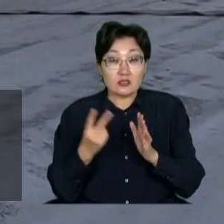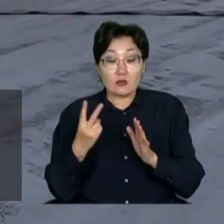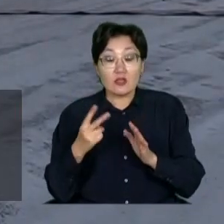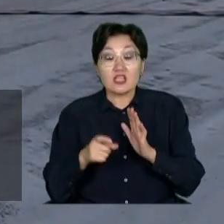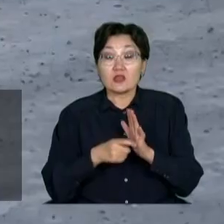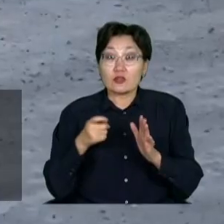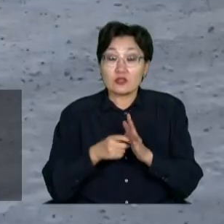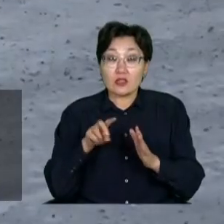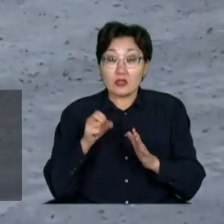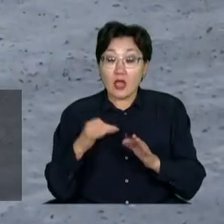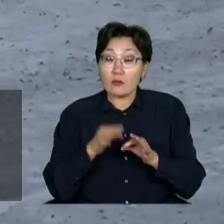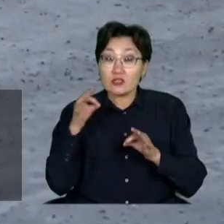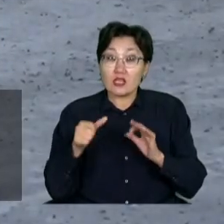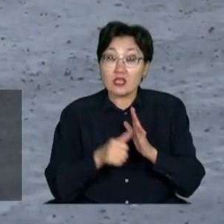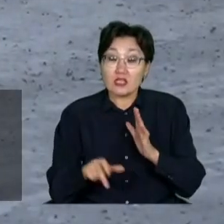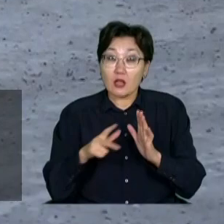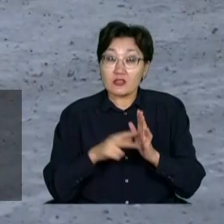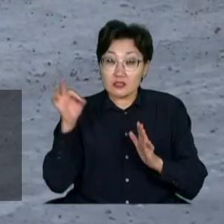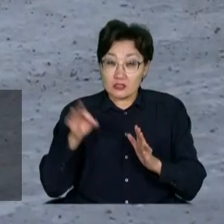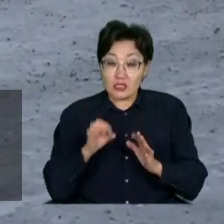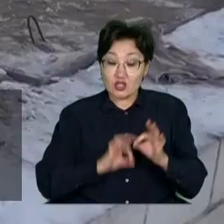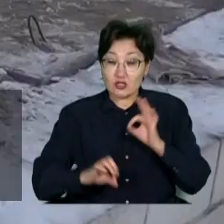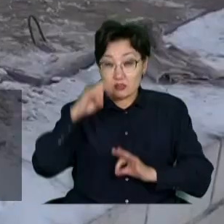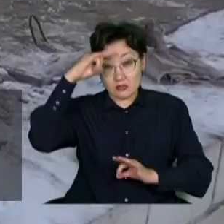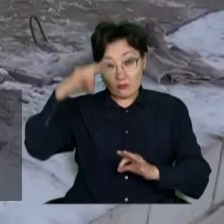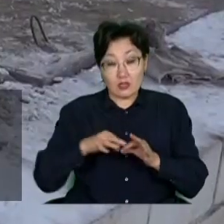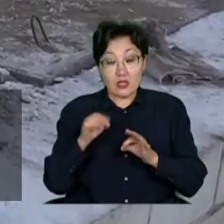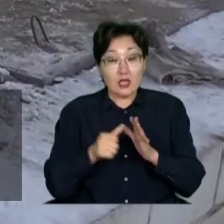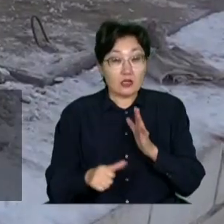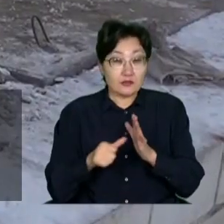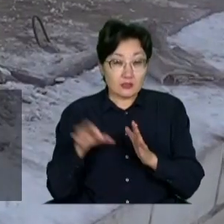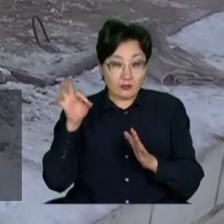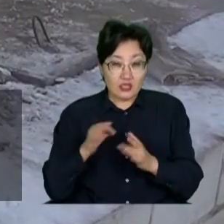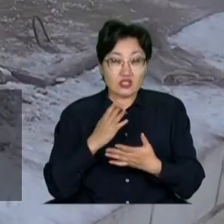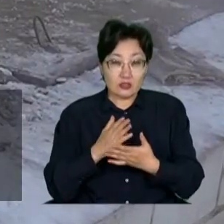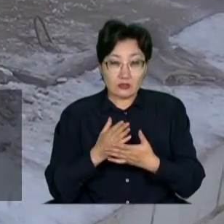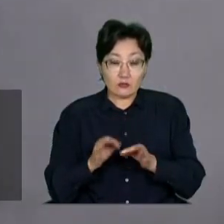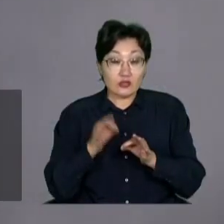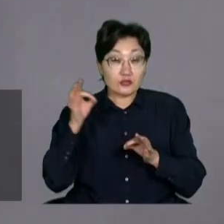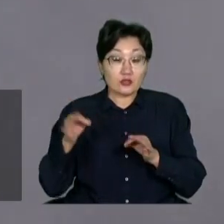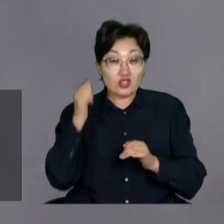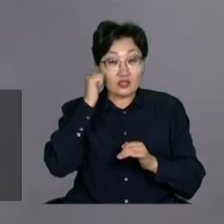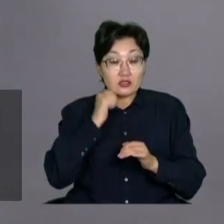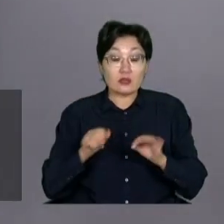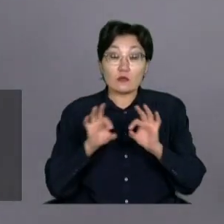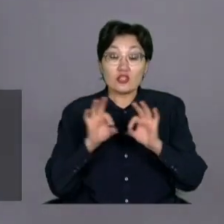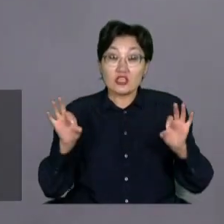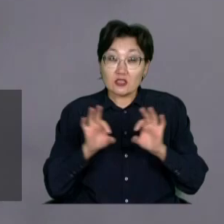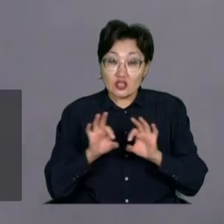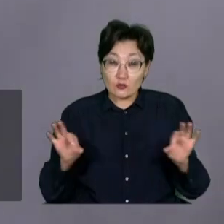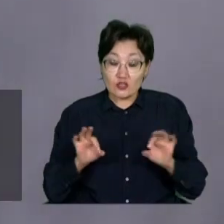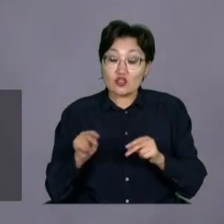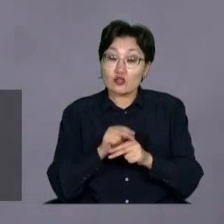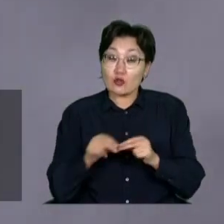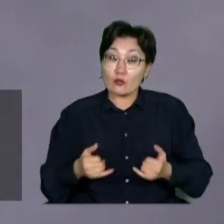Қарағанды мен Абай облыстарында 68, Шығыс Қазақстанда 66%-ға жеткен. Өңірлердегі тозығы жеткен жылу желілерін